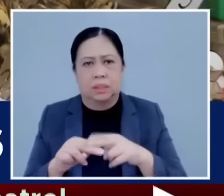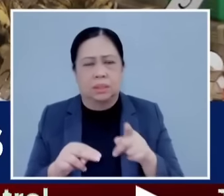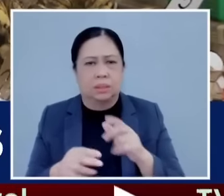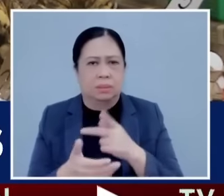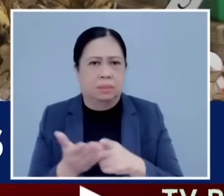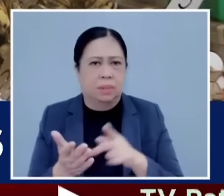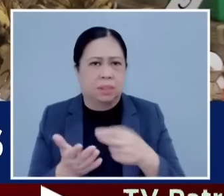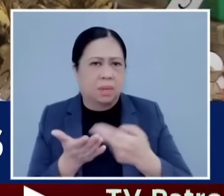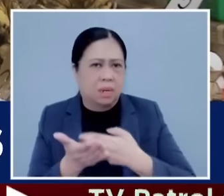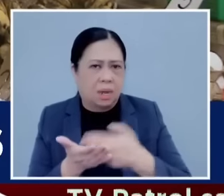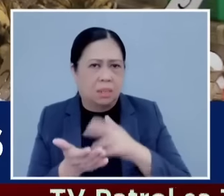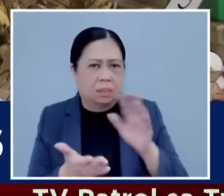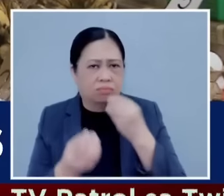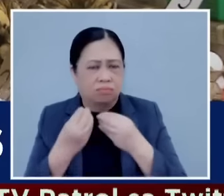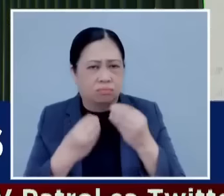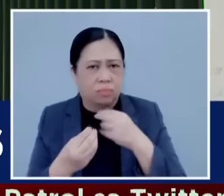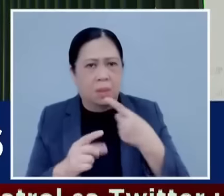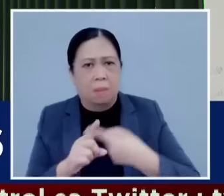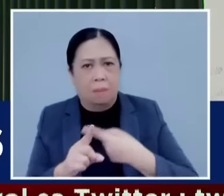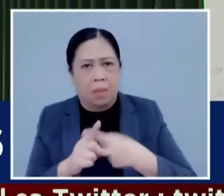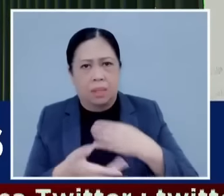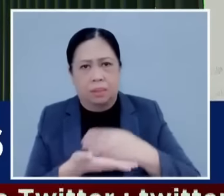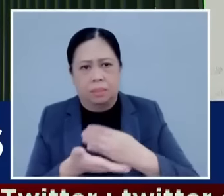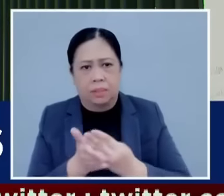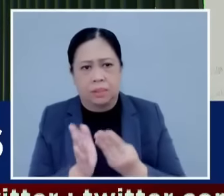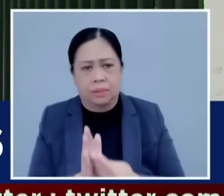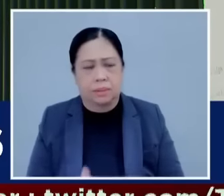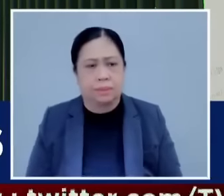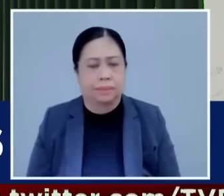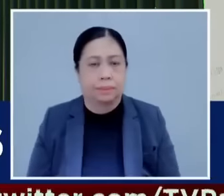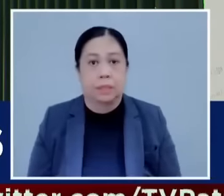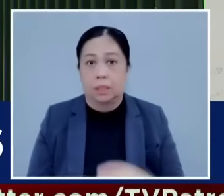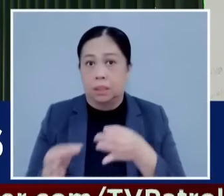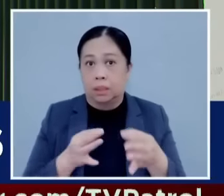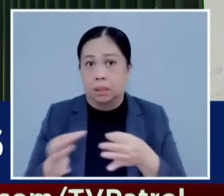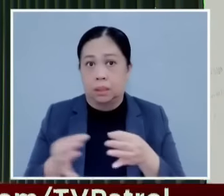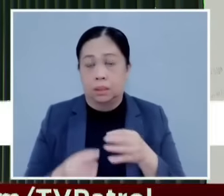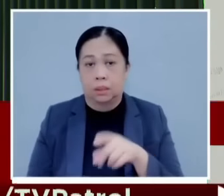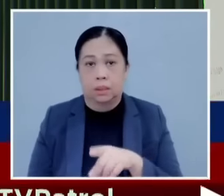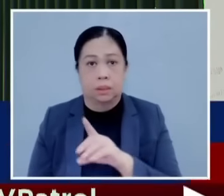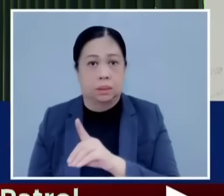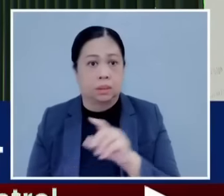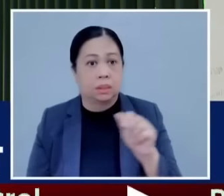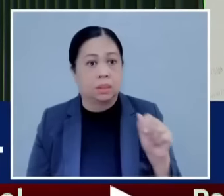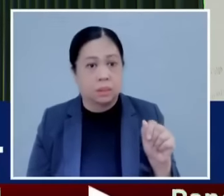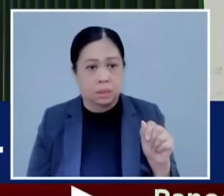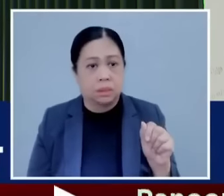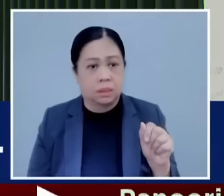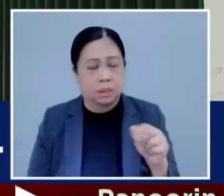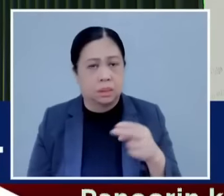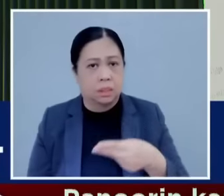ang bigas ng kanilang buwan ng budget. Paliwanag ng Department of Agriculture, ang mataas na presyo sa